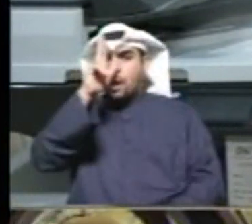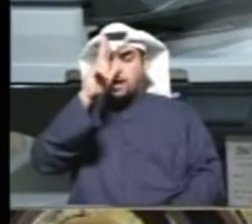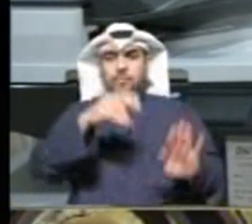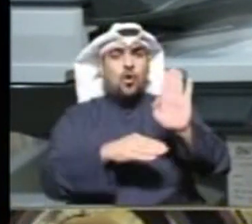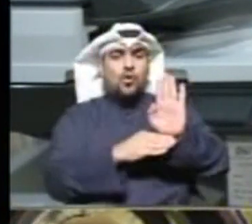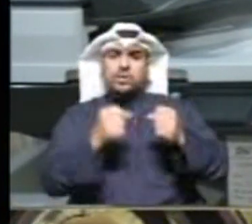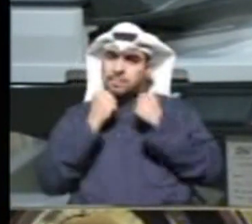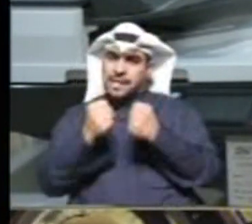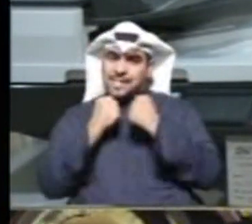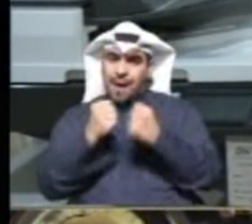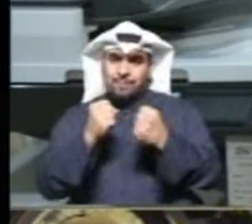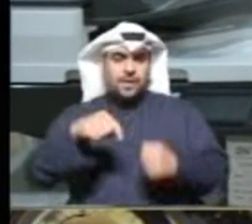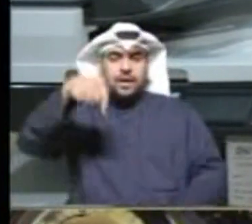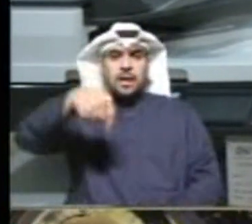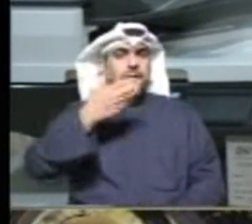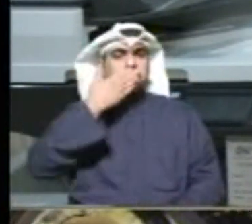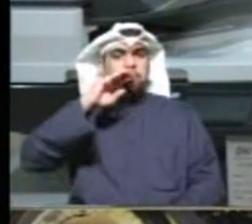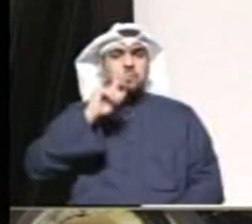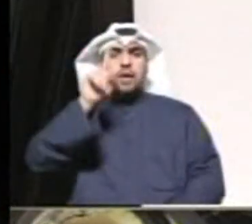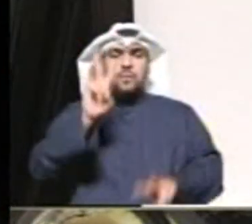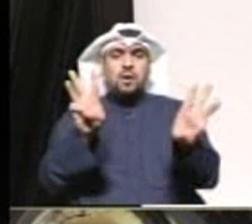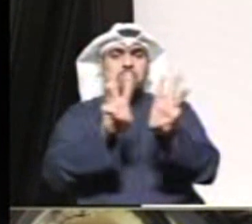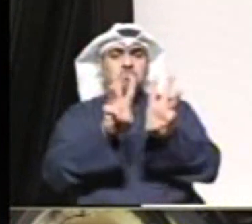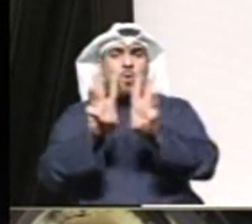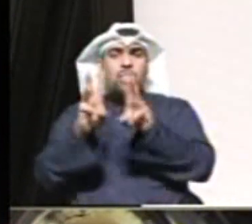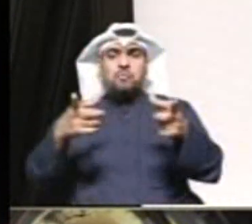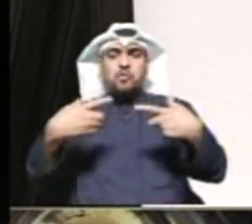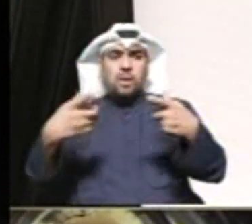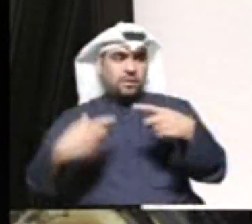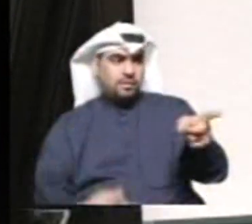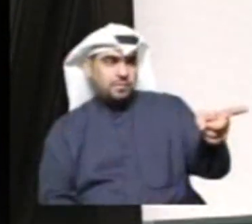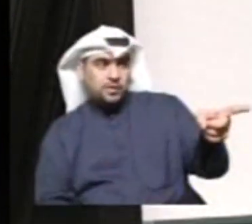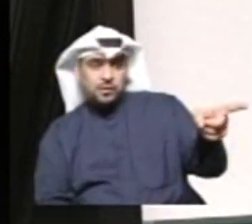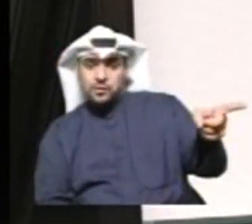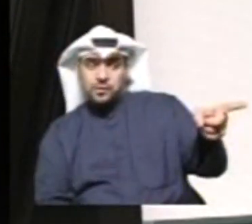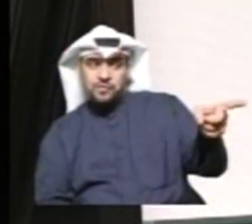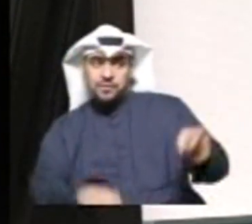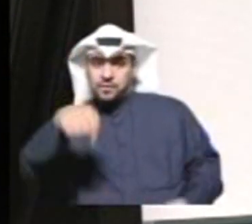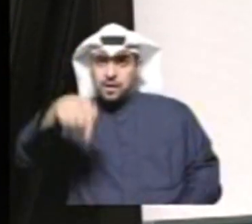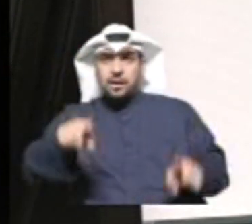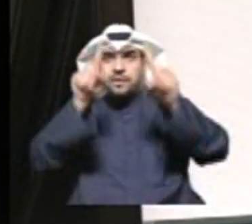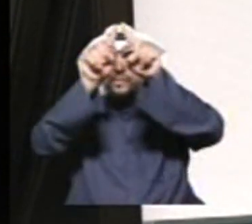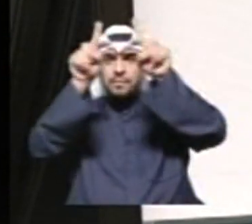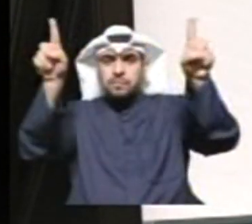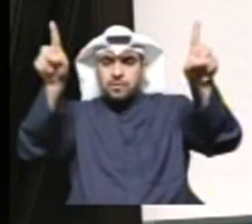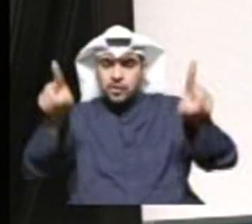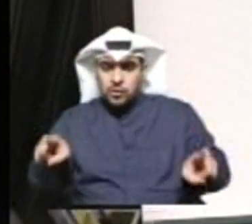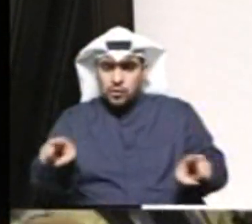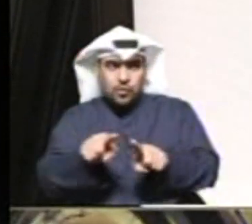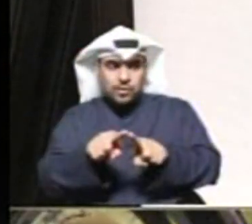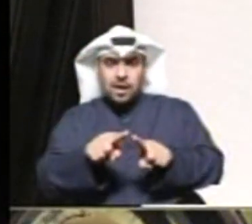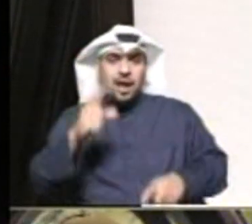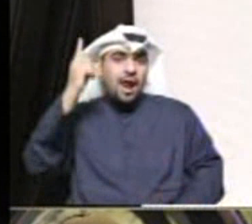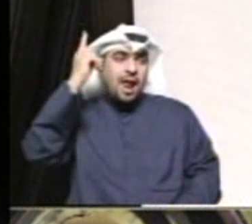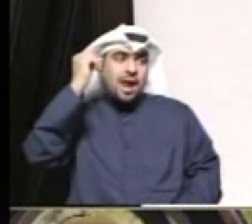وهالشيء اختصر عنا كثير من الوقت والإجراءات أصبحت أسهل. الرخصة الجديدة مؤمنة بباركود يعرض لمفتشي وزارة التجارة